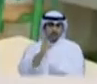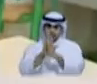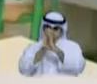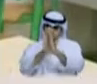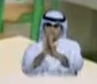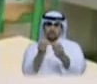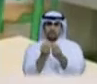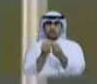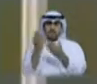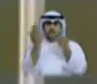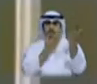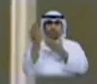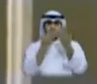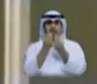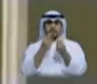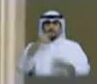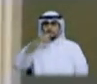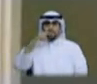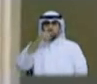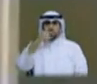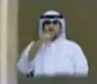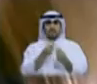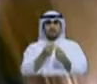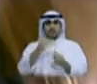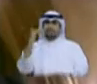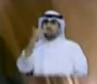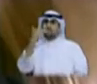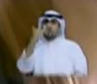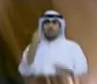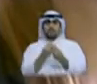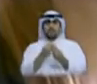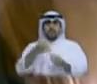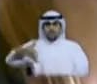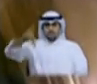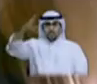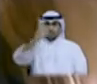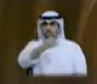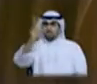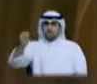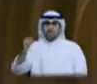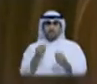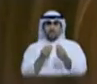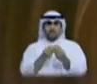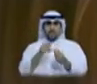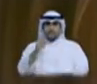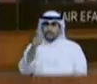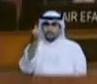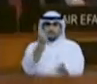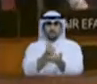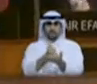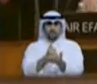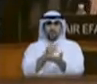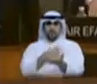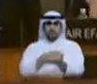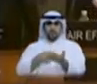وكبارا، وخاصة للفتيات، لما لهن من دور محوري داخل المجتمع، وهي رؤية شاركته فيها